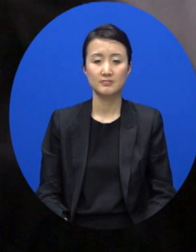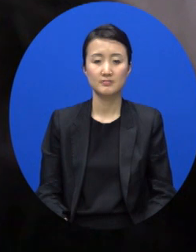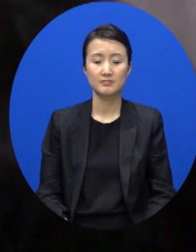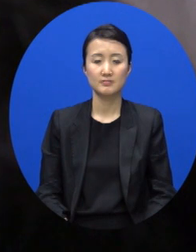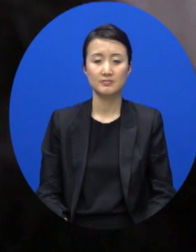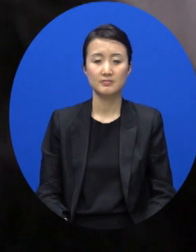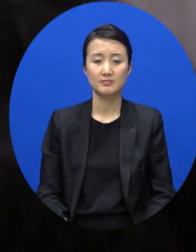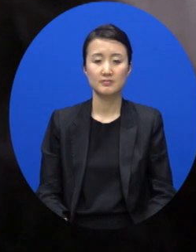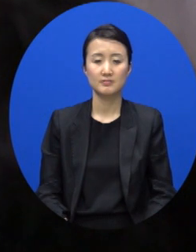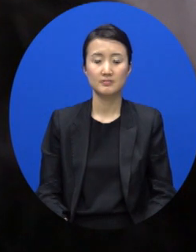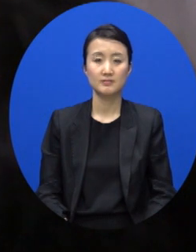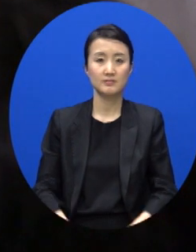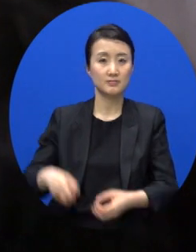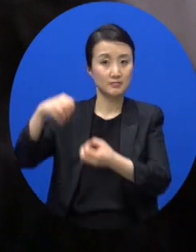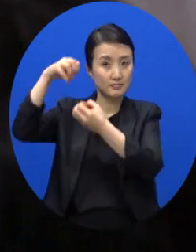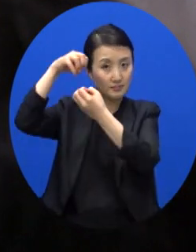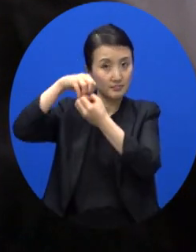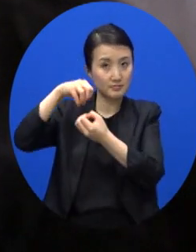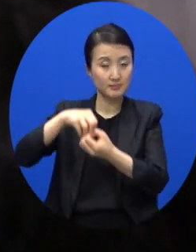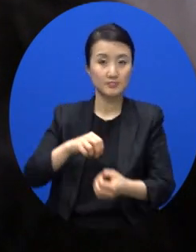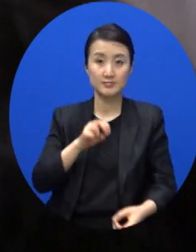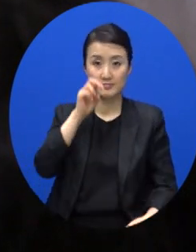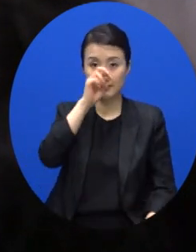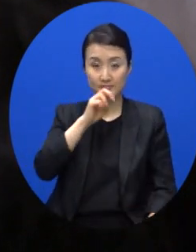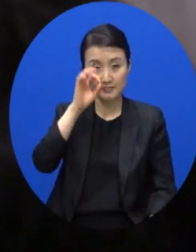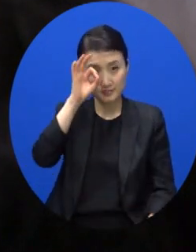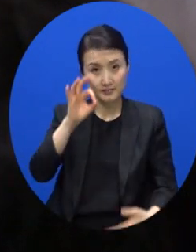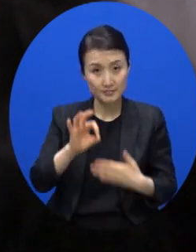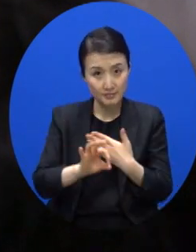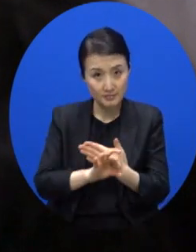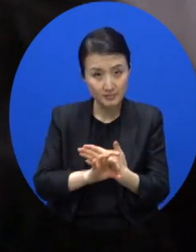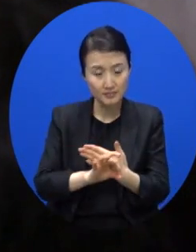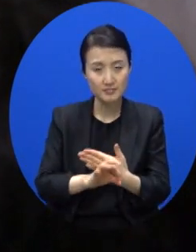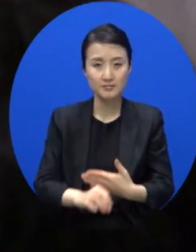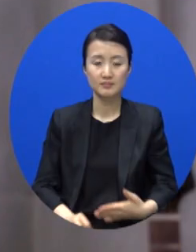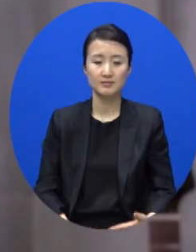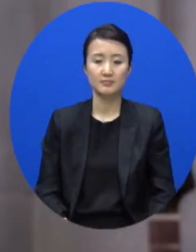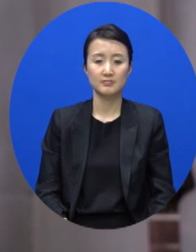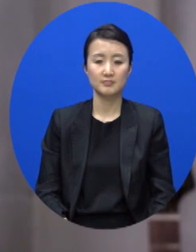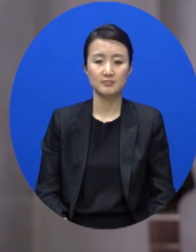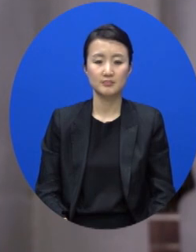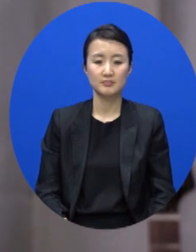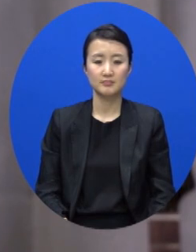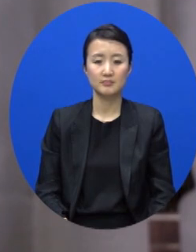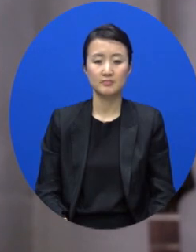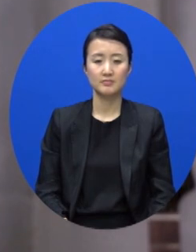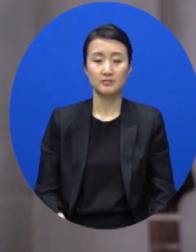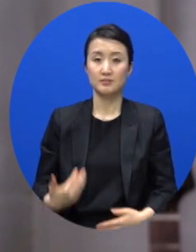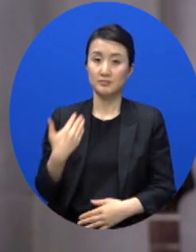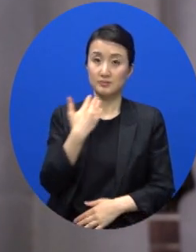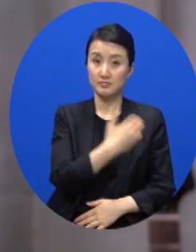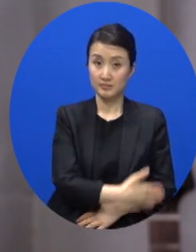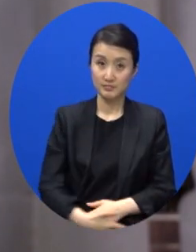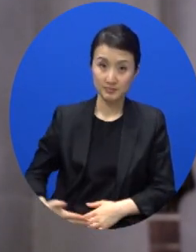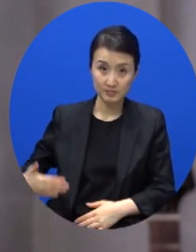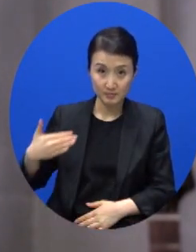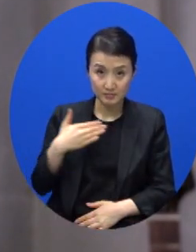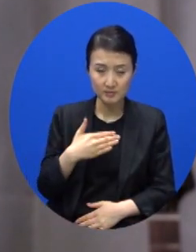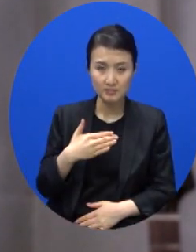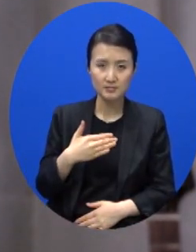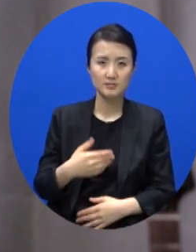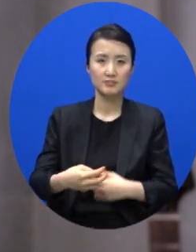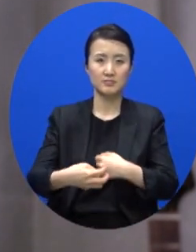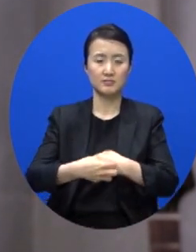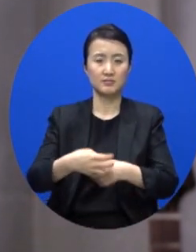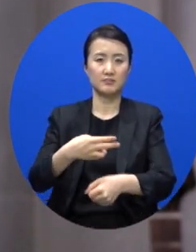우리 전통음악은 어떤 면이 있냐면 우리의 육체는 의사